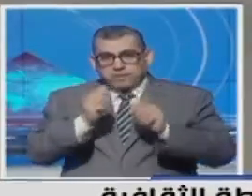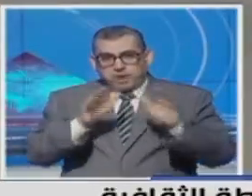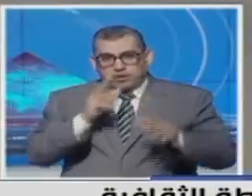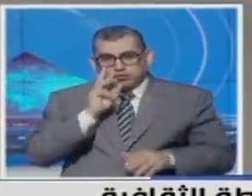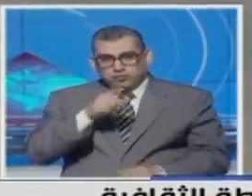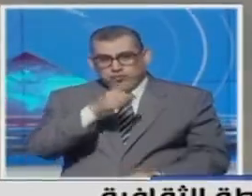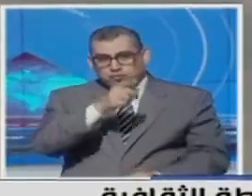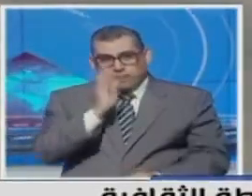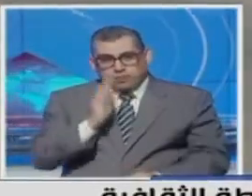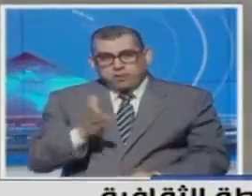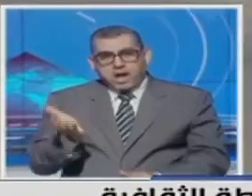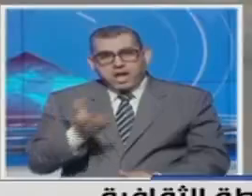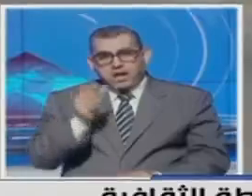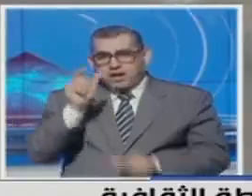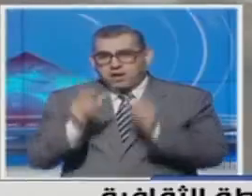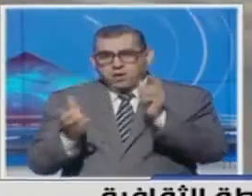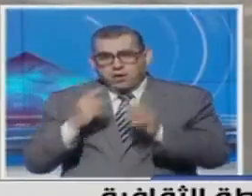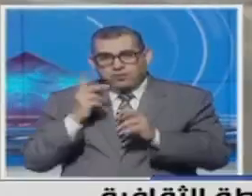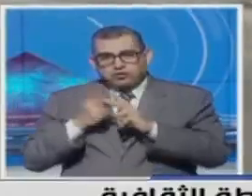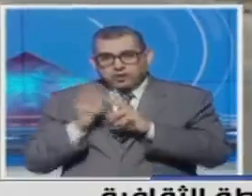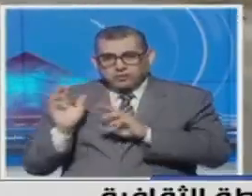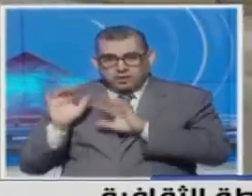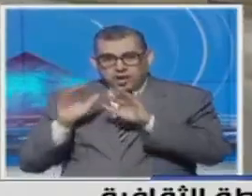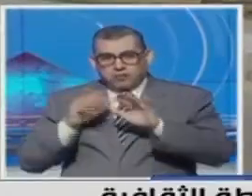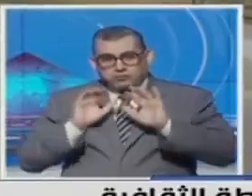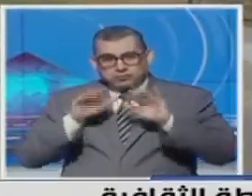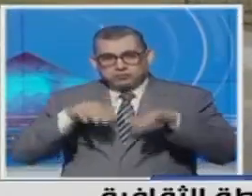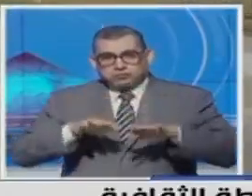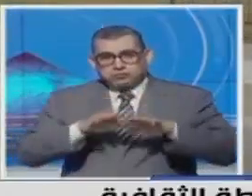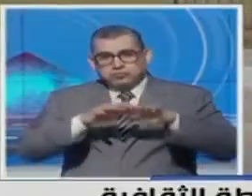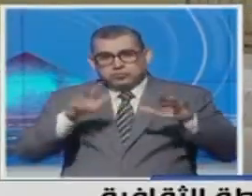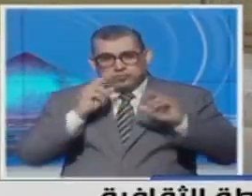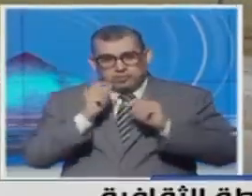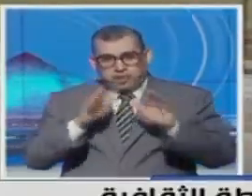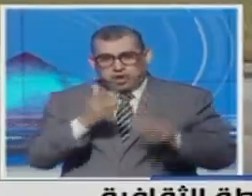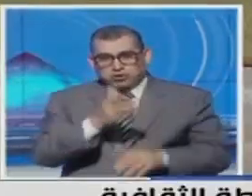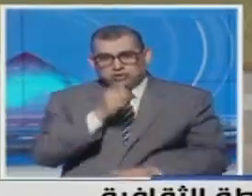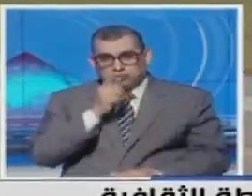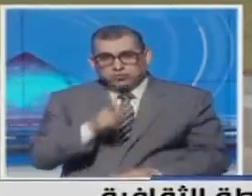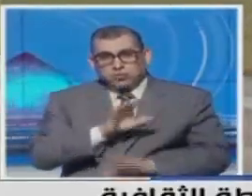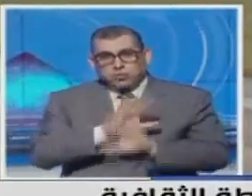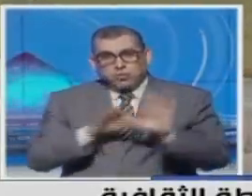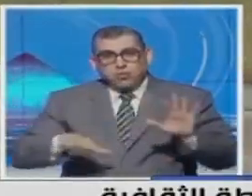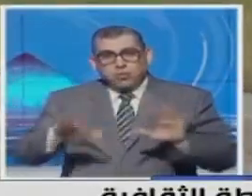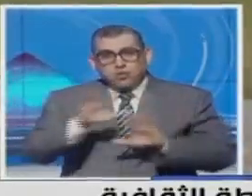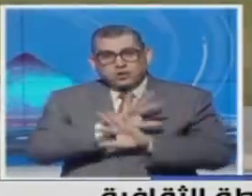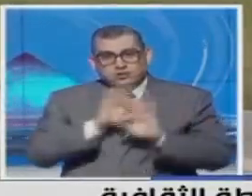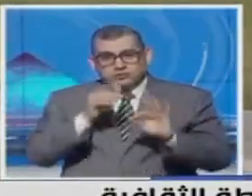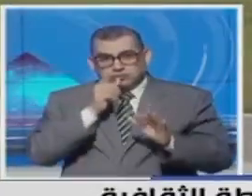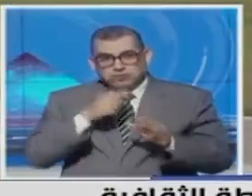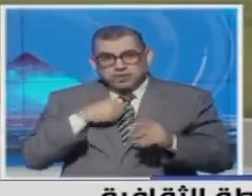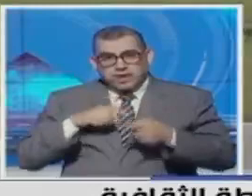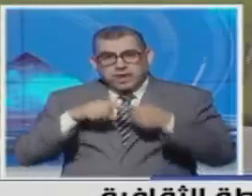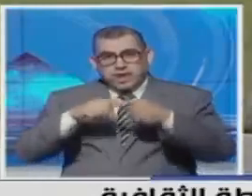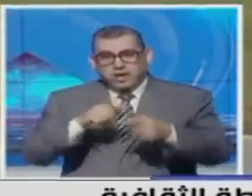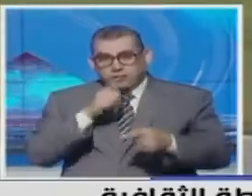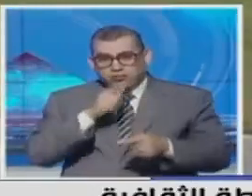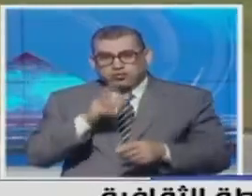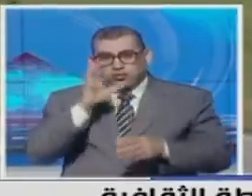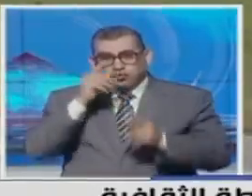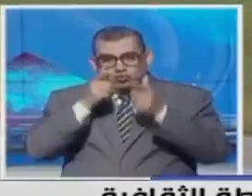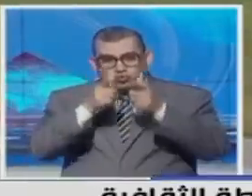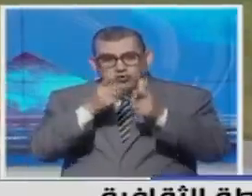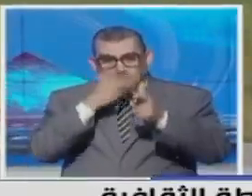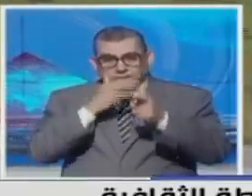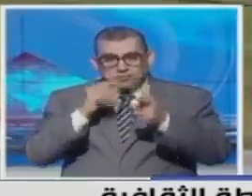يستطيع الجمهور العادي الحضور إليه. هذا كله أردت أن أنقل لكم بالصوت والصورة